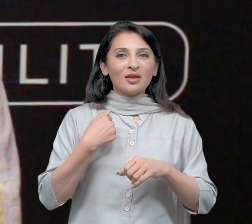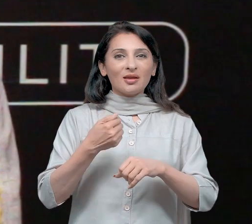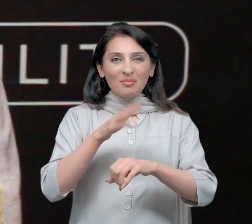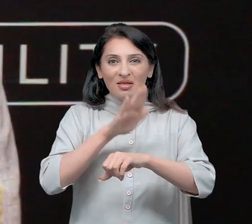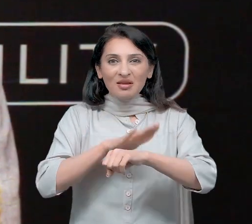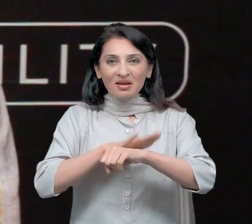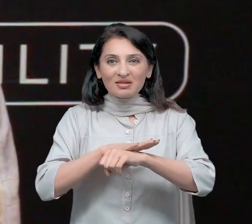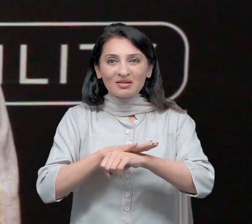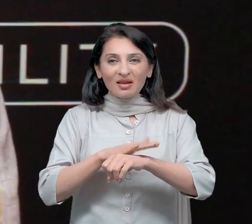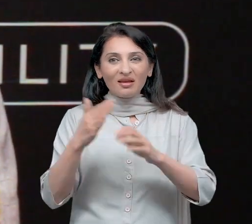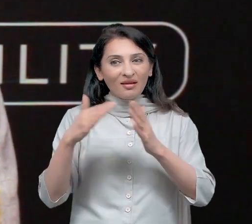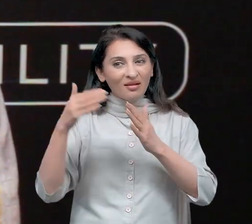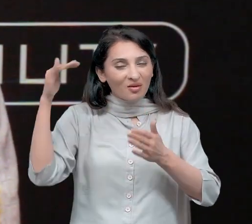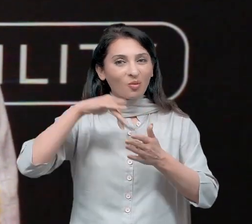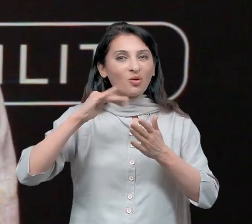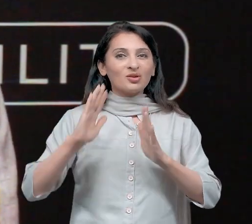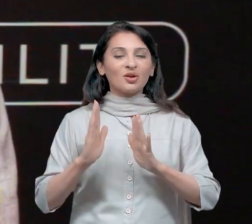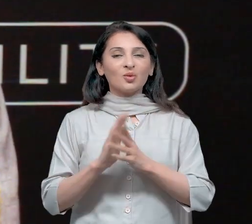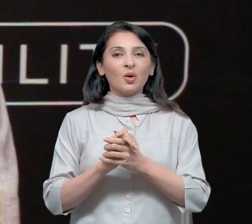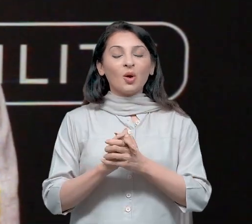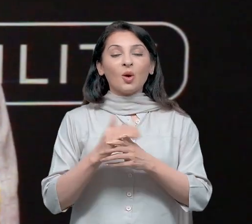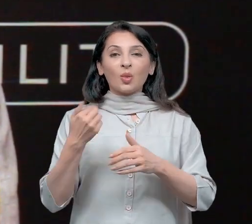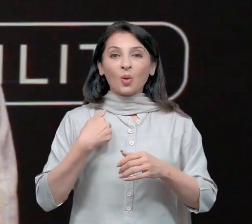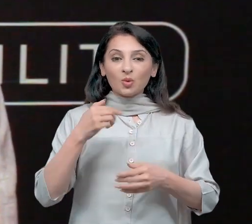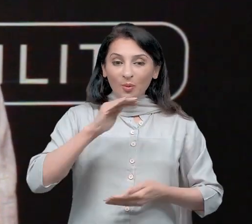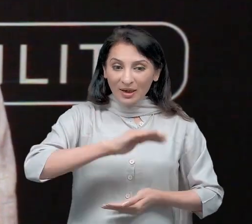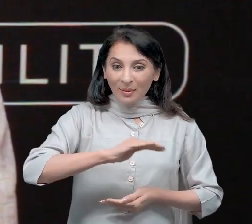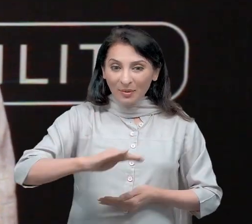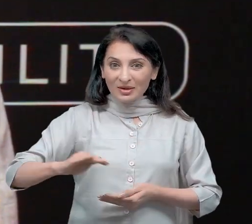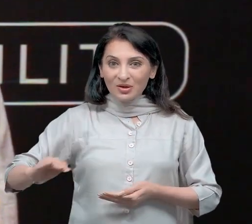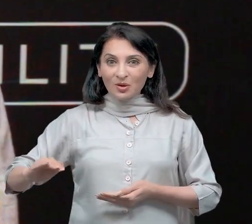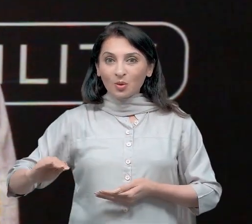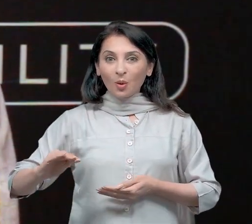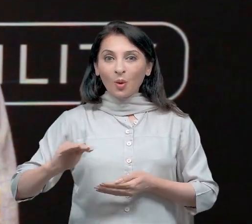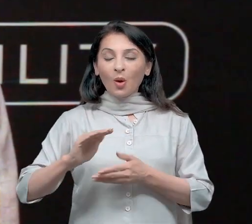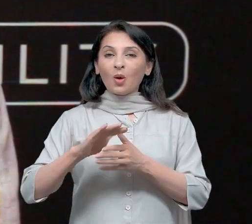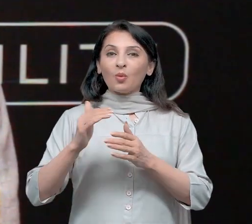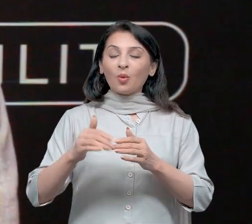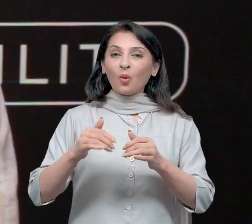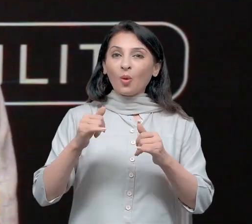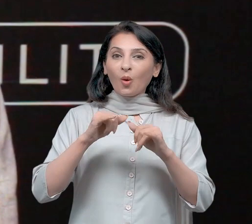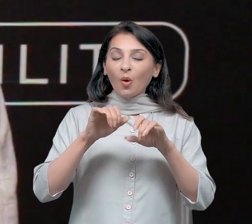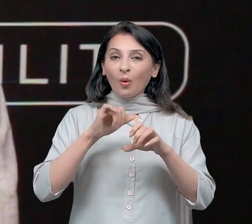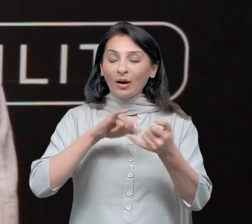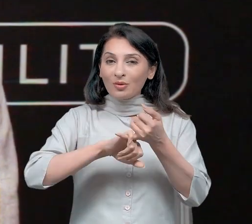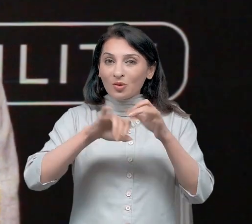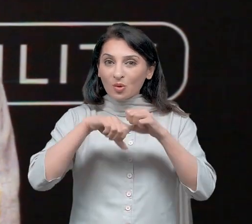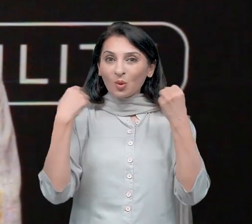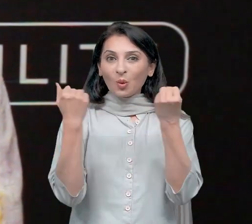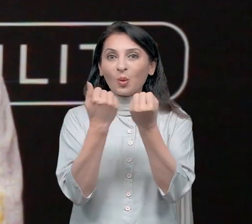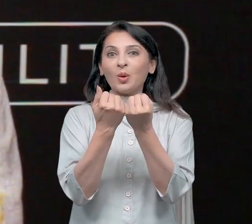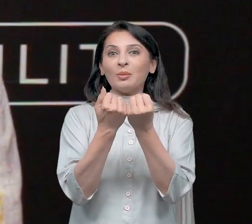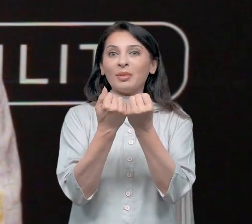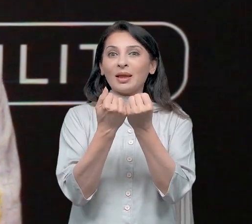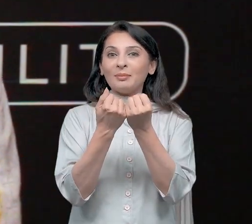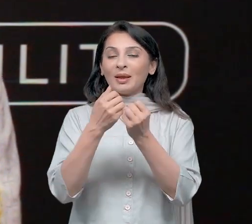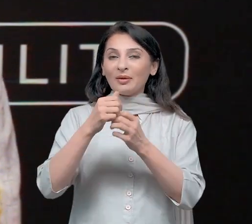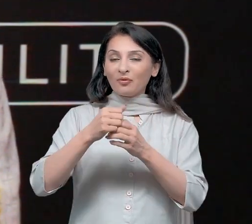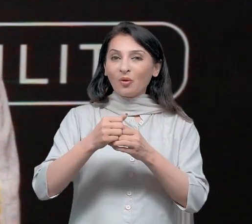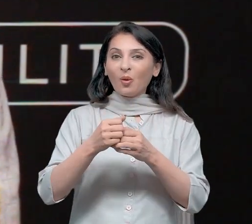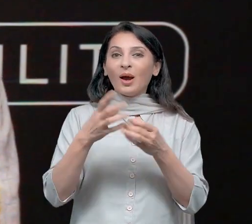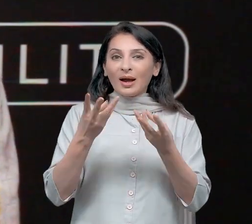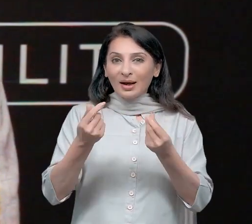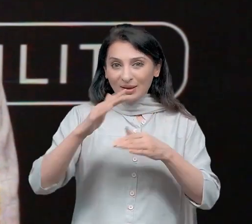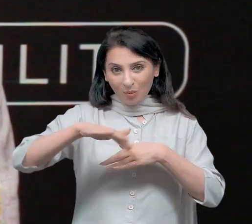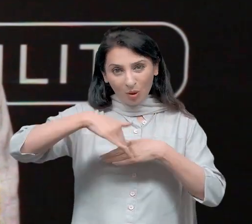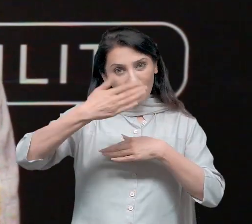बच्चों को वो आफ्टर स्कूल क्लब में डाल देते और मुझसे पैसा भी नहीं लेते थे कि नहीं इरम तुम पढ़ रही हो। मैं लेक्चर में होती थी तो कभी